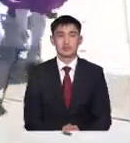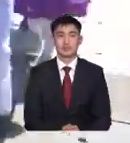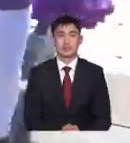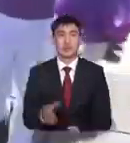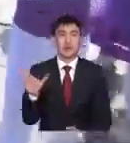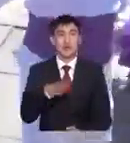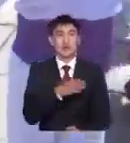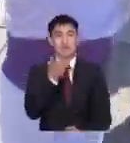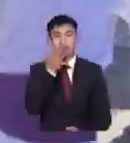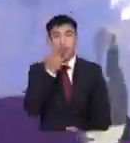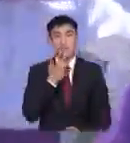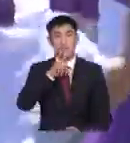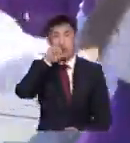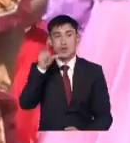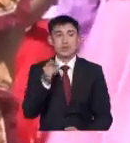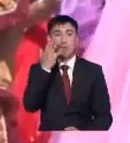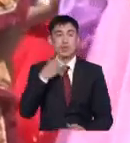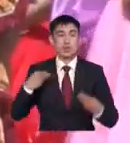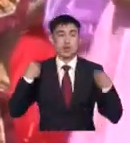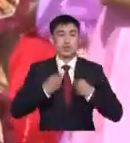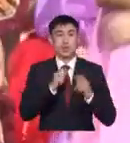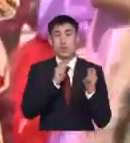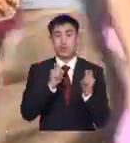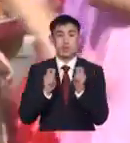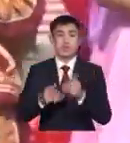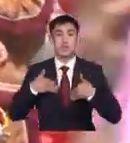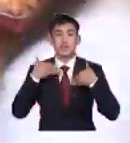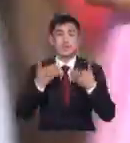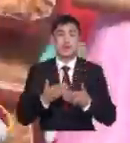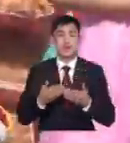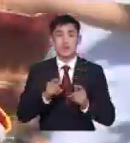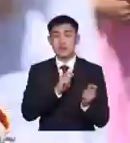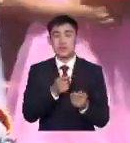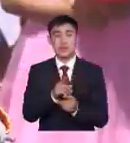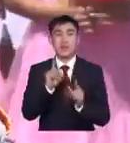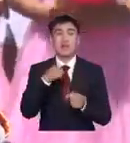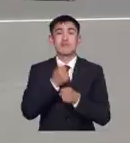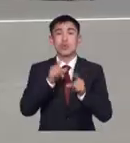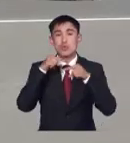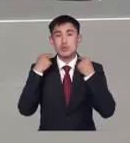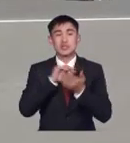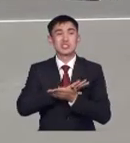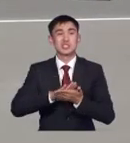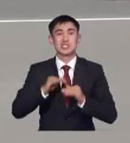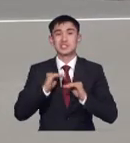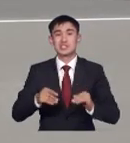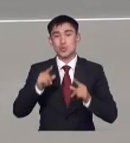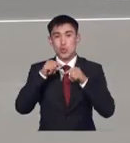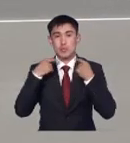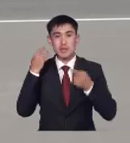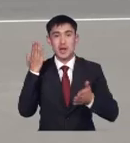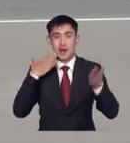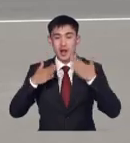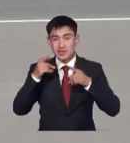Все цвета радуги, народные костюмы, подарки, поздравления и награждения, а главное – улыбки, чистые детские улыбки, радость в